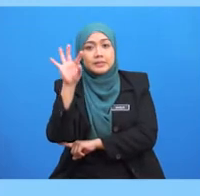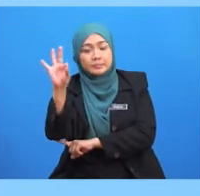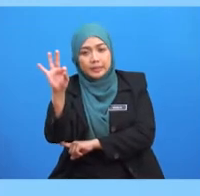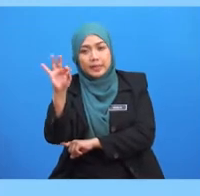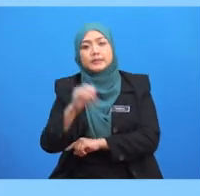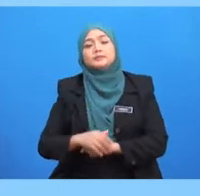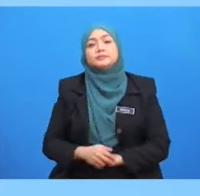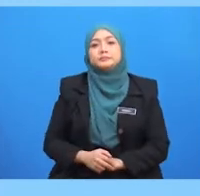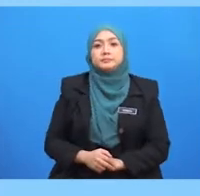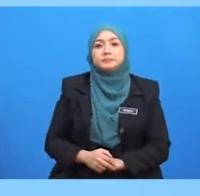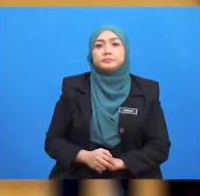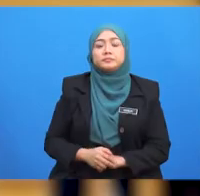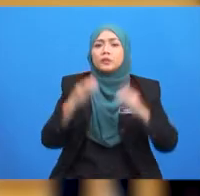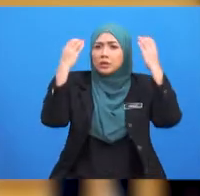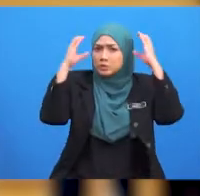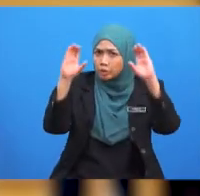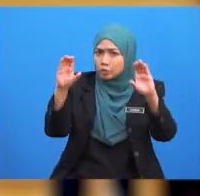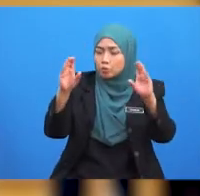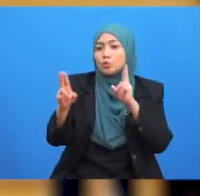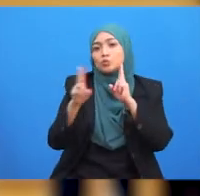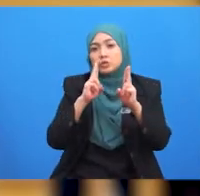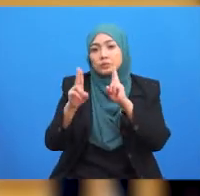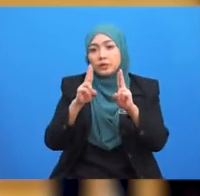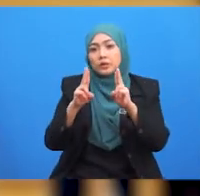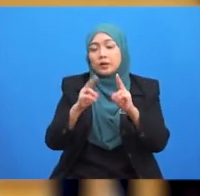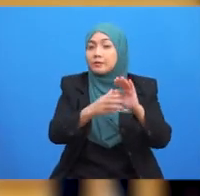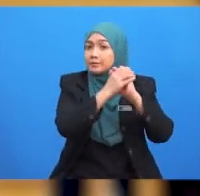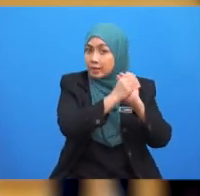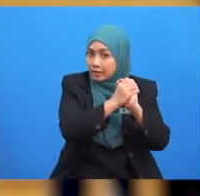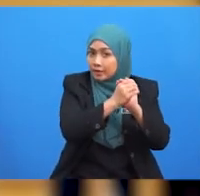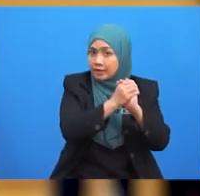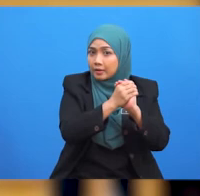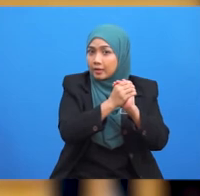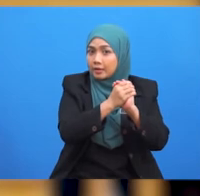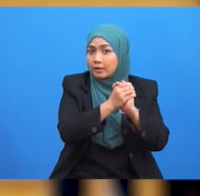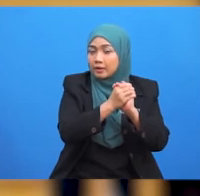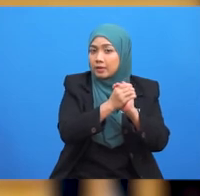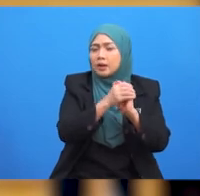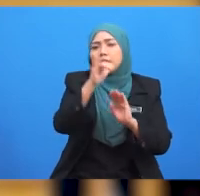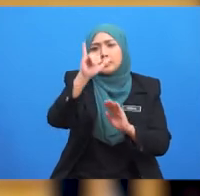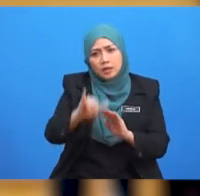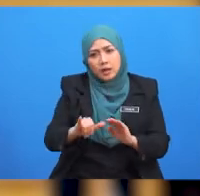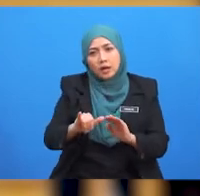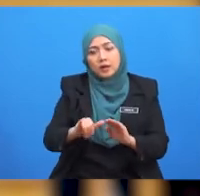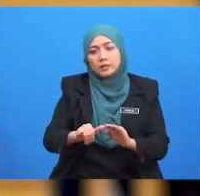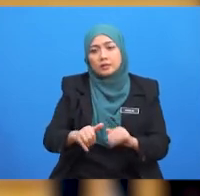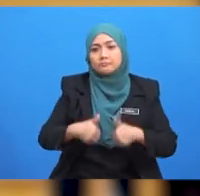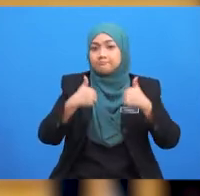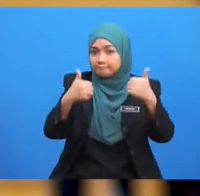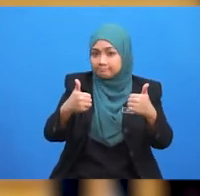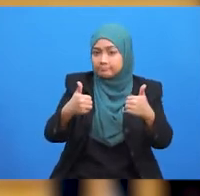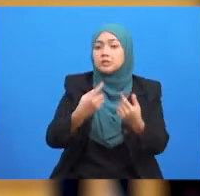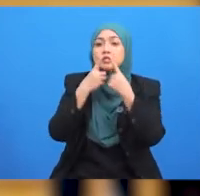129 chegou ucapkan tanya bagian percaya menjawab dengan